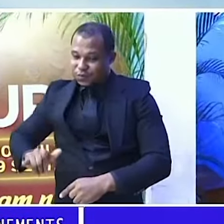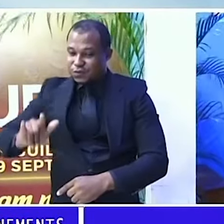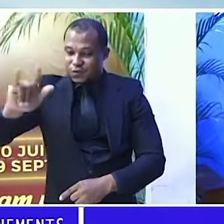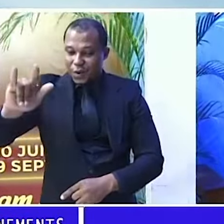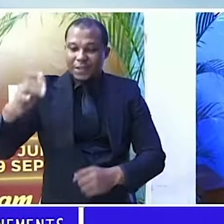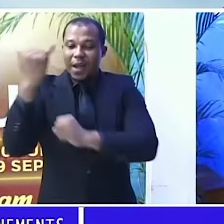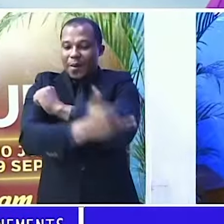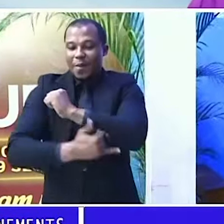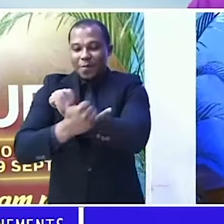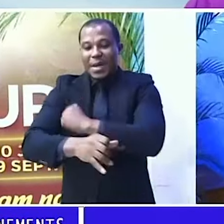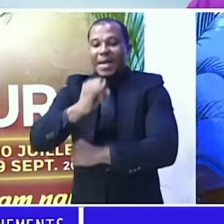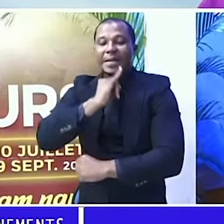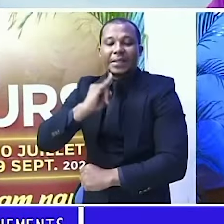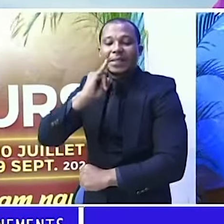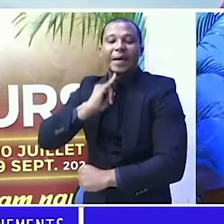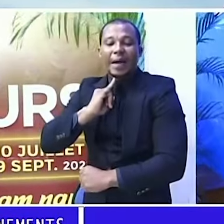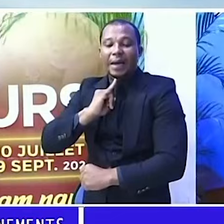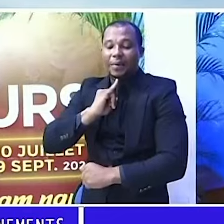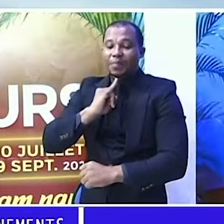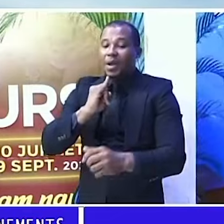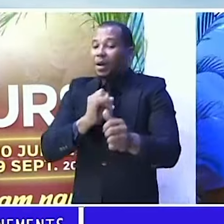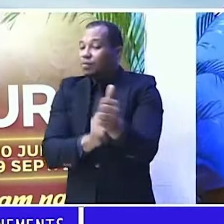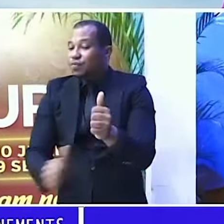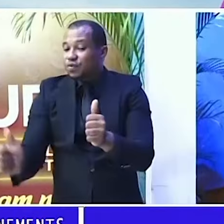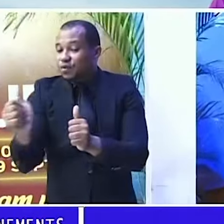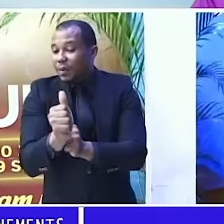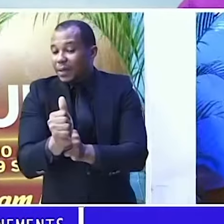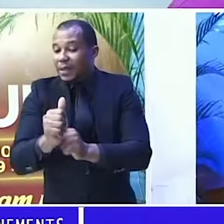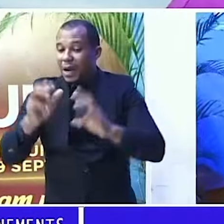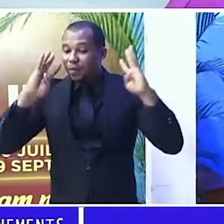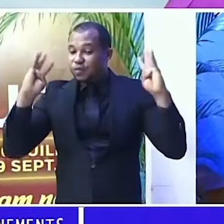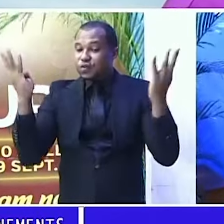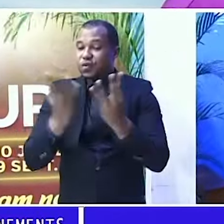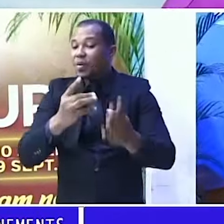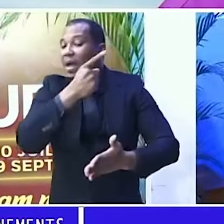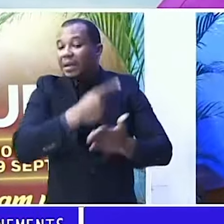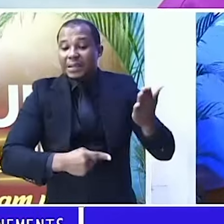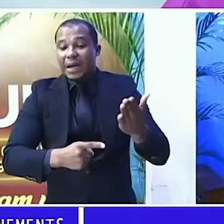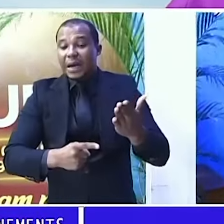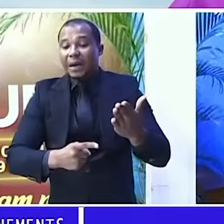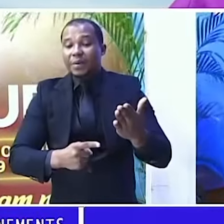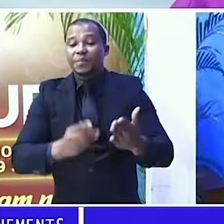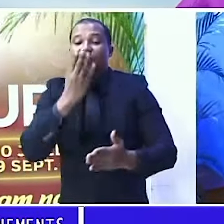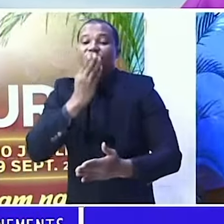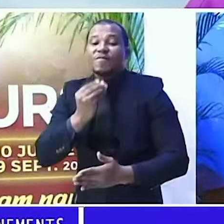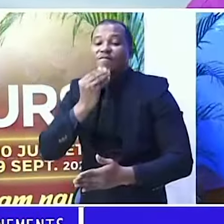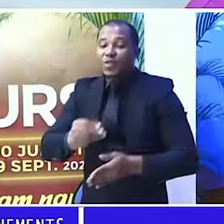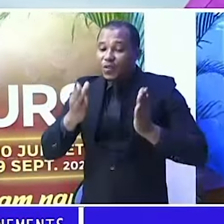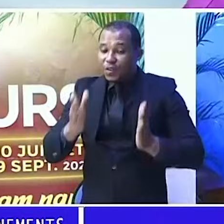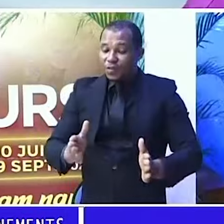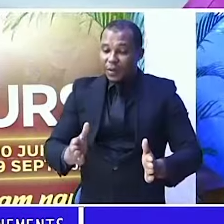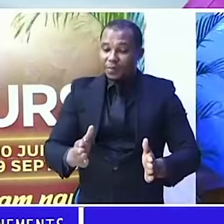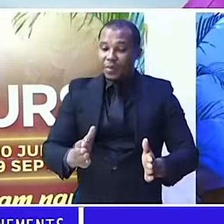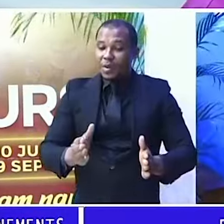la cou mosquée Al-Aqsa. Ce qui ça musulman yo fait, yo quitte une quantité rad sous place.